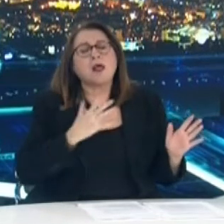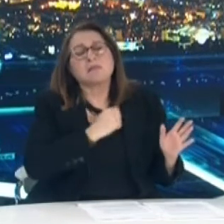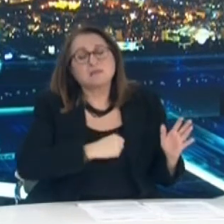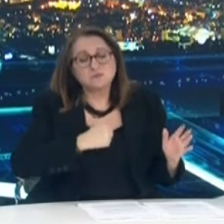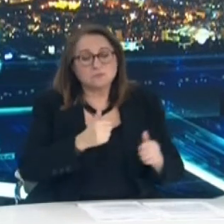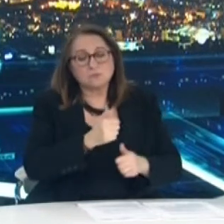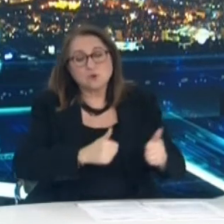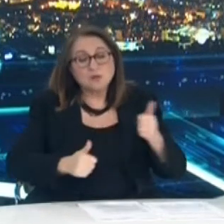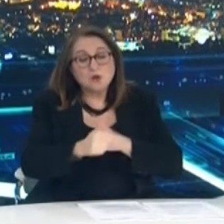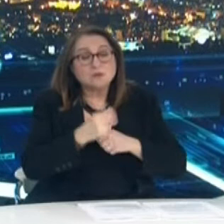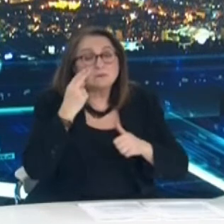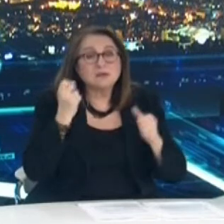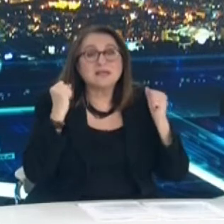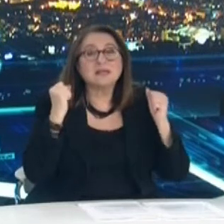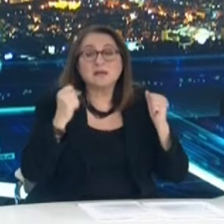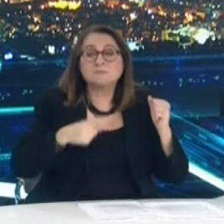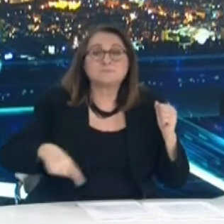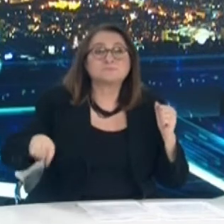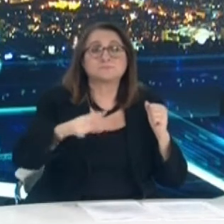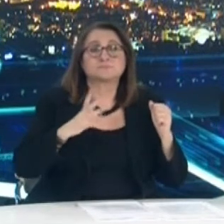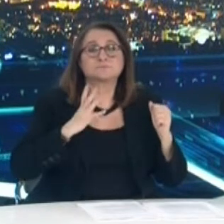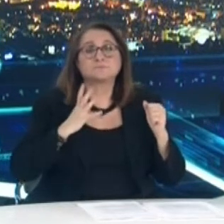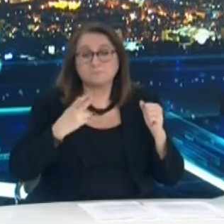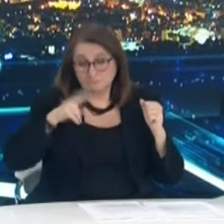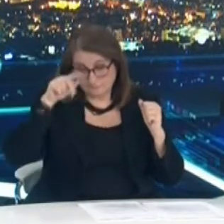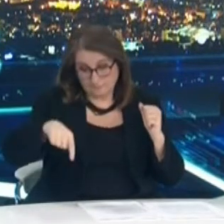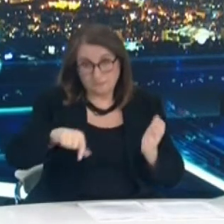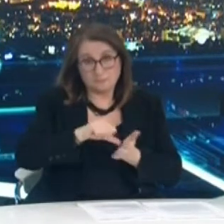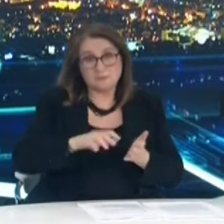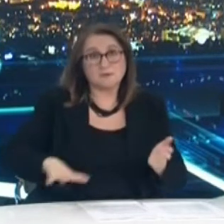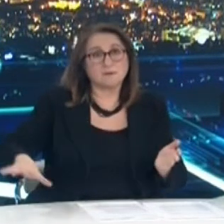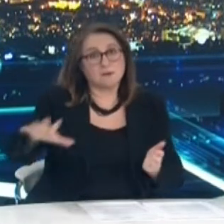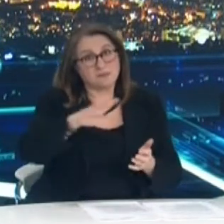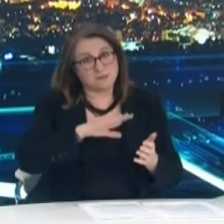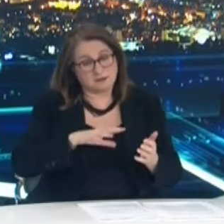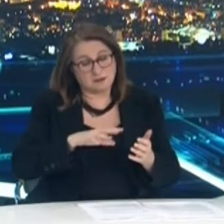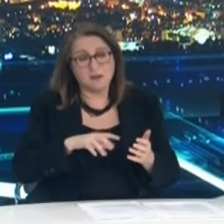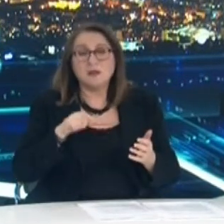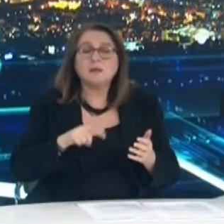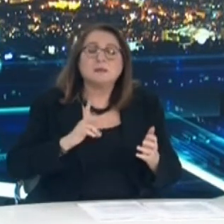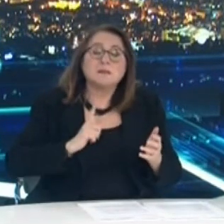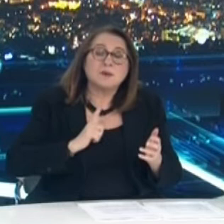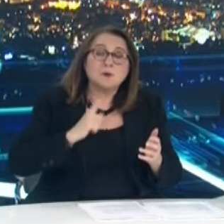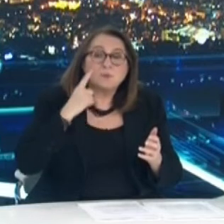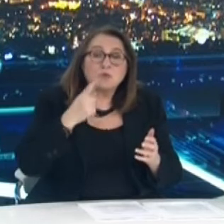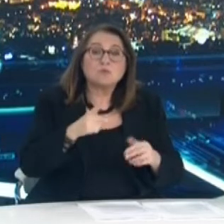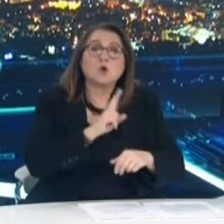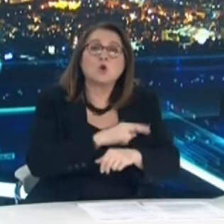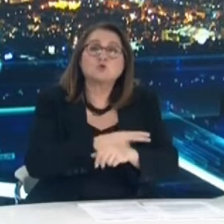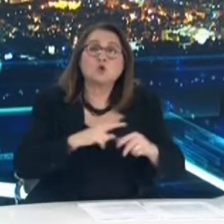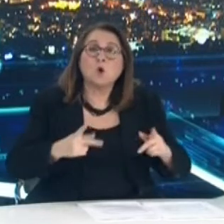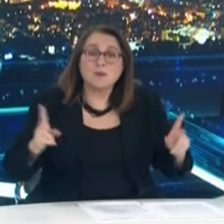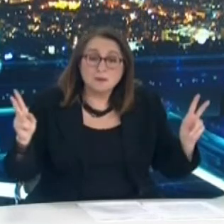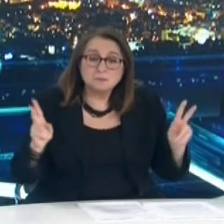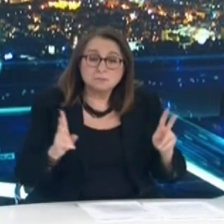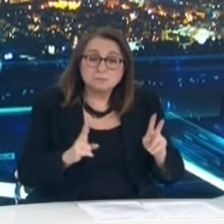καλά ότι θα χρειαστούν κάποιες εβδομάδες μέχρι να δούμε τα νοσοκομεία μας να αποσυμπιέζονται. Σήμερα οι διασωληνωμένοι συνάνθρωποι μας νοσηλεύονται στη ΜΕΘ κατά μέσο όρο